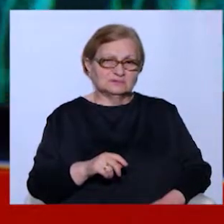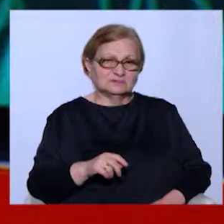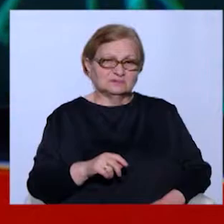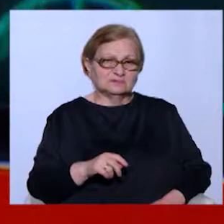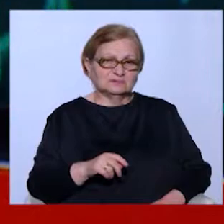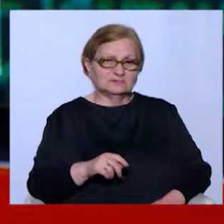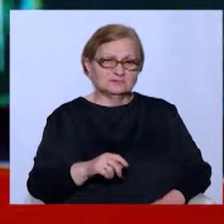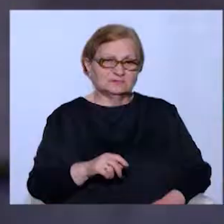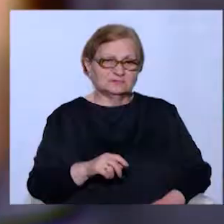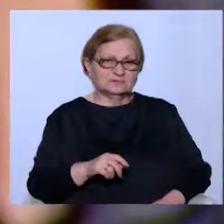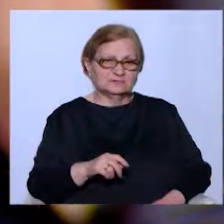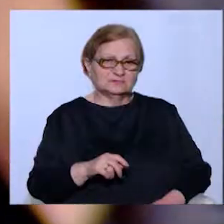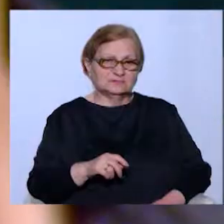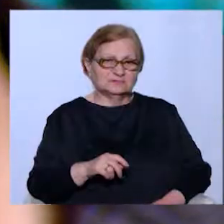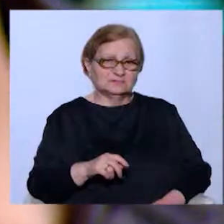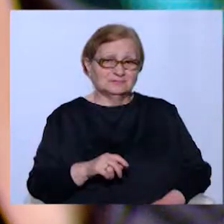აჰა.